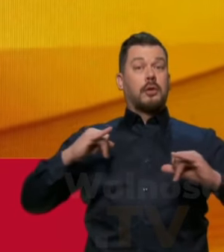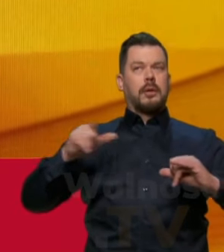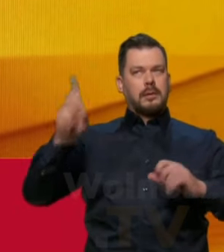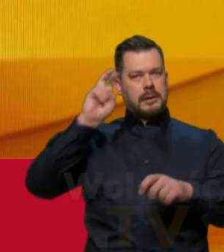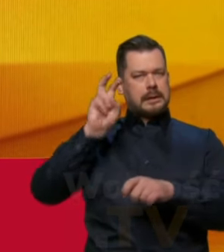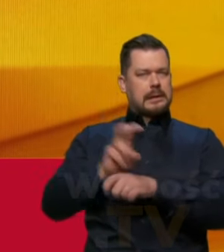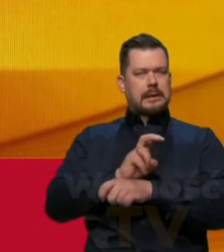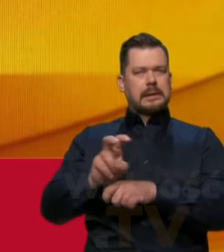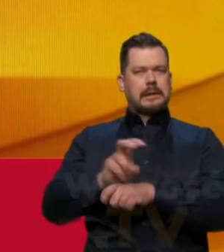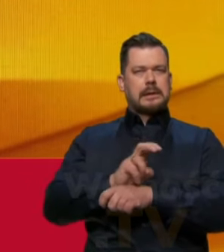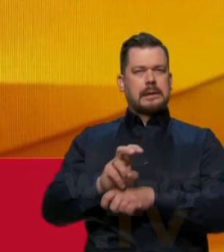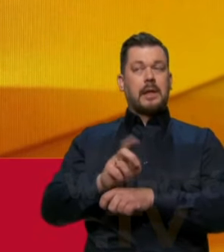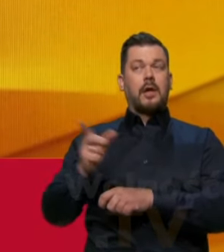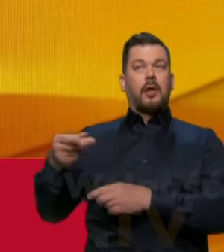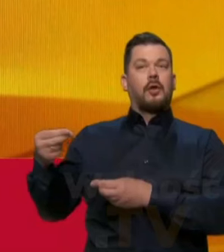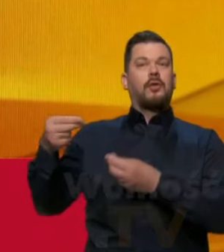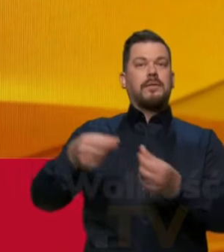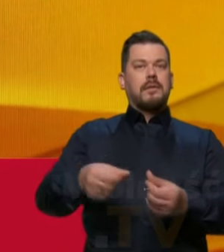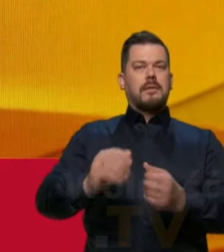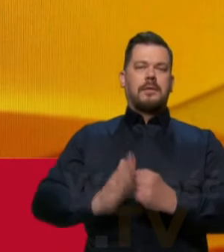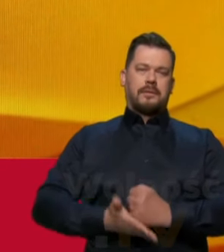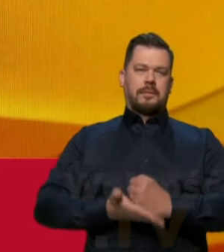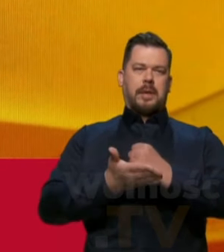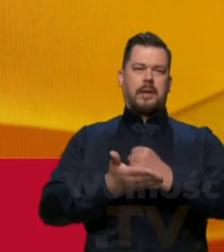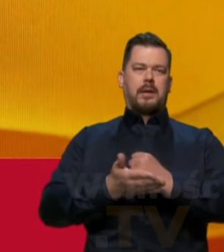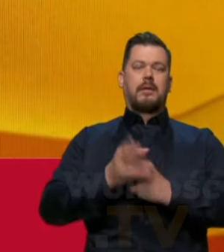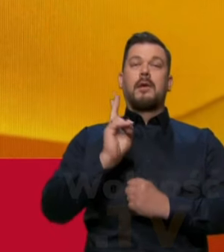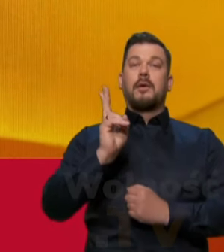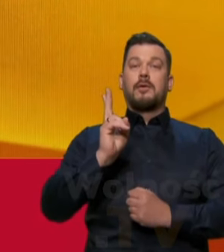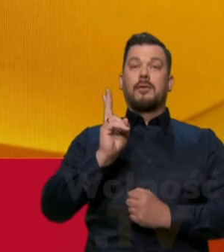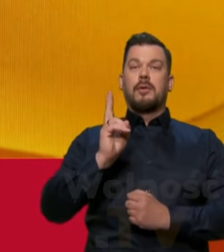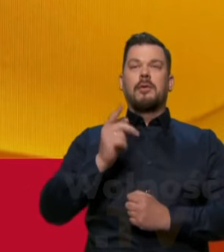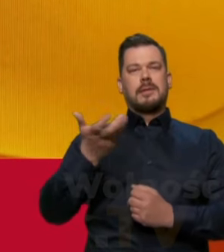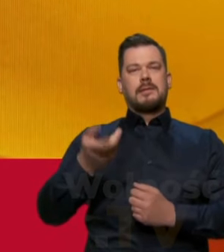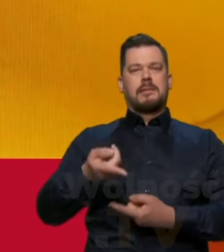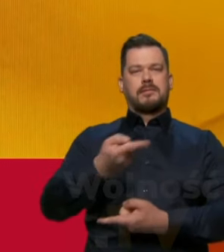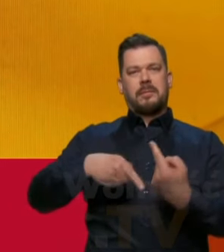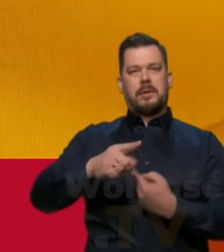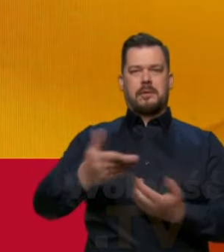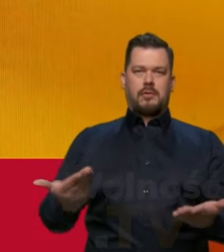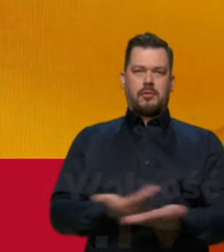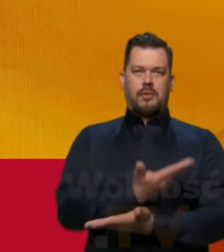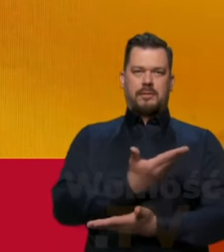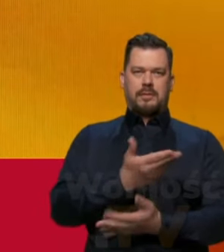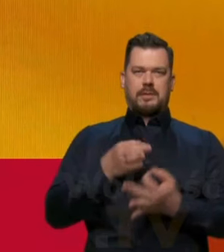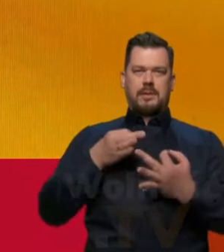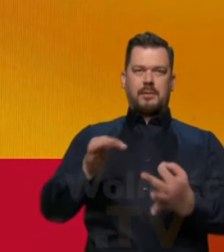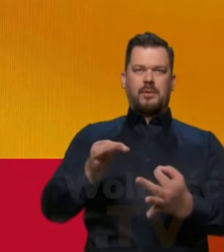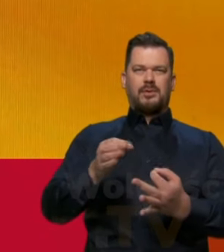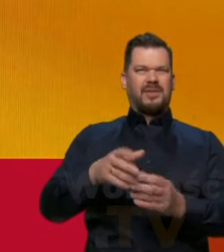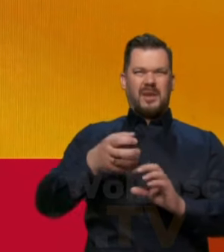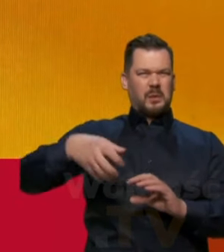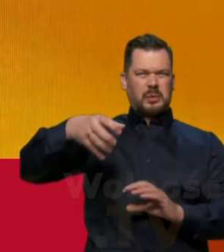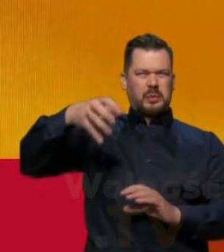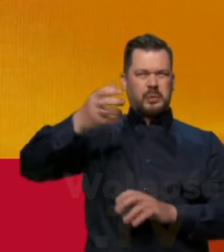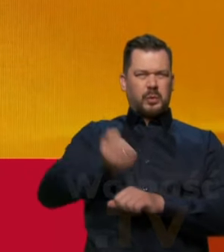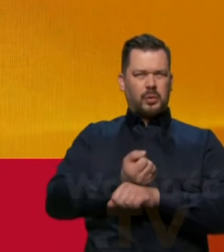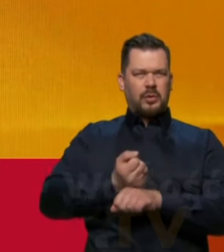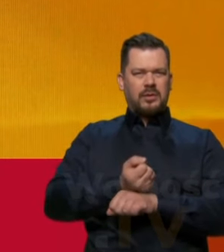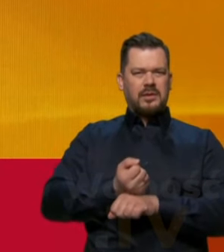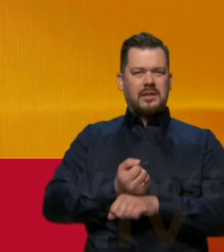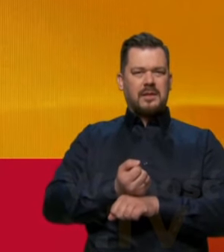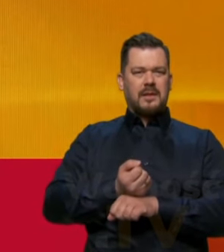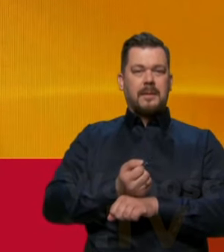rozwiązaniem, które finansowo może wesprzeć te rodziny, które będą wymieniały samochody na mniej trujące i na nie tak stare, bo mówimy